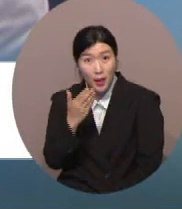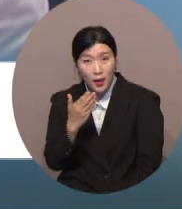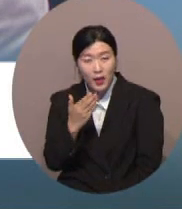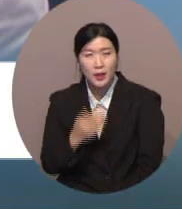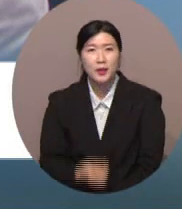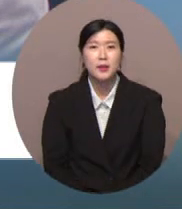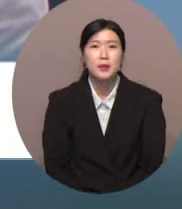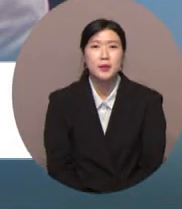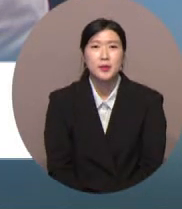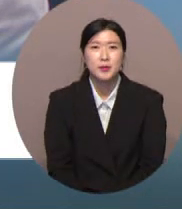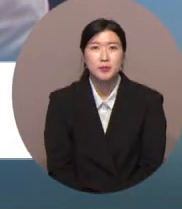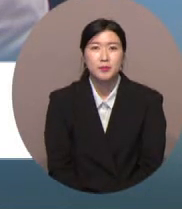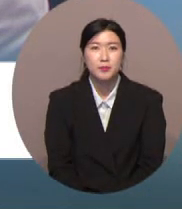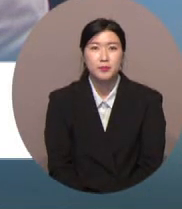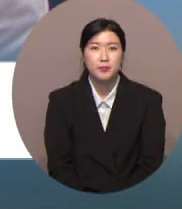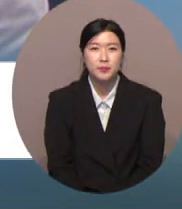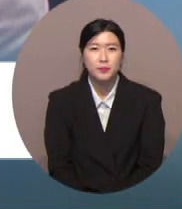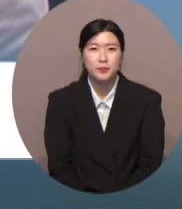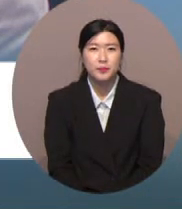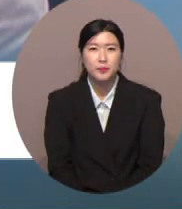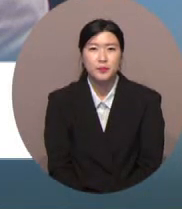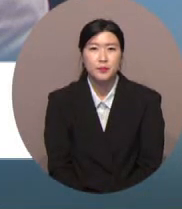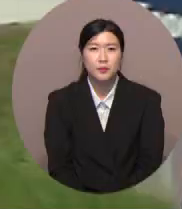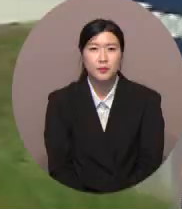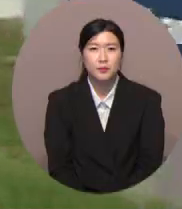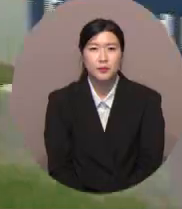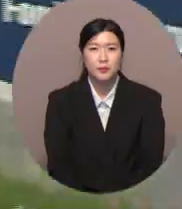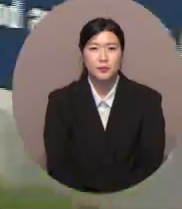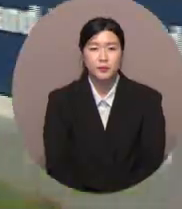길이 열렸습니다 조형 창 기자가 보도합니다